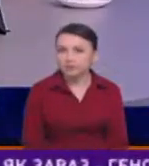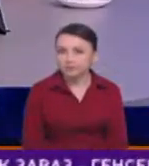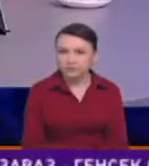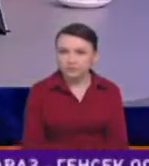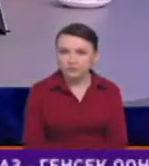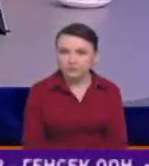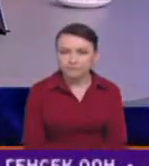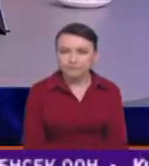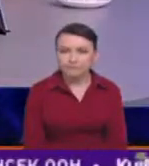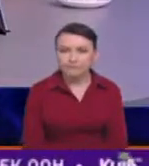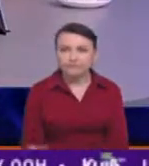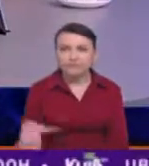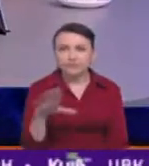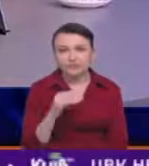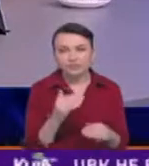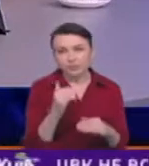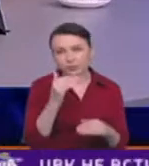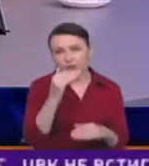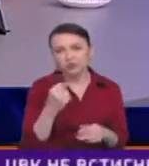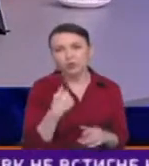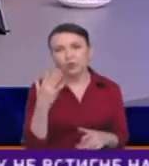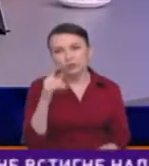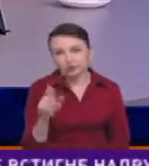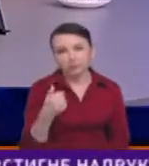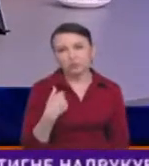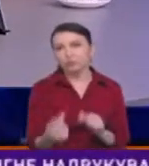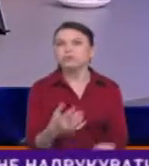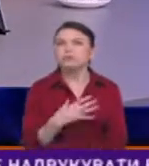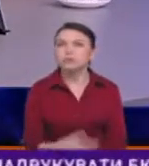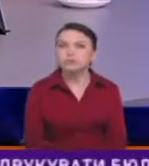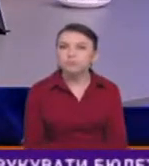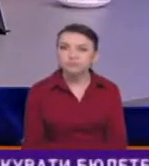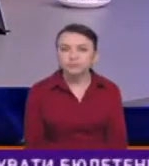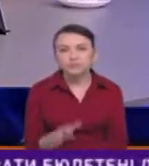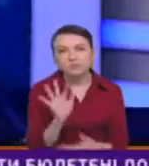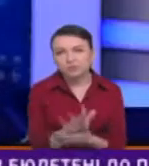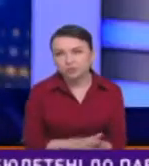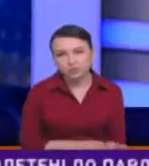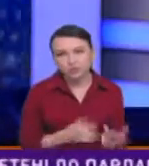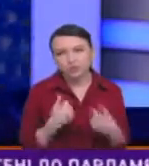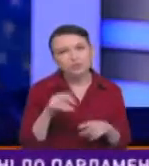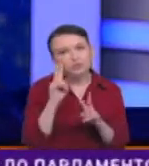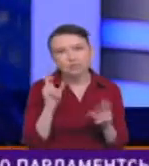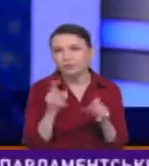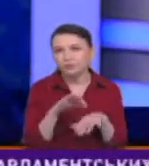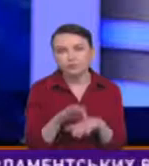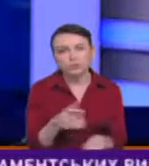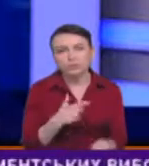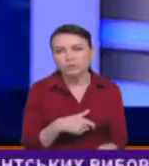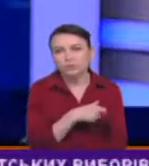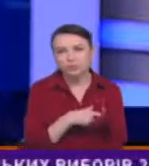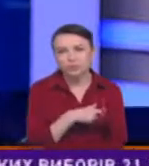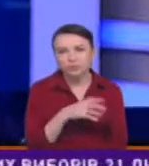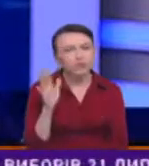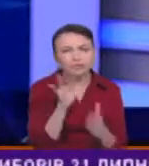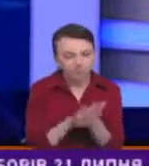було показати. Всі попередники проголосували, я кажу. Тому, вибачайте, я не знаю, як поведуть себе депутати. Якщо в депутатах,